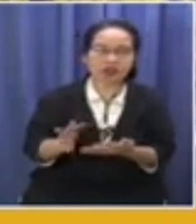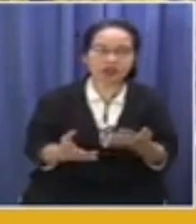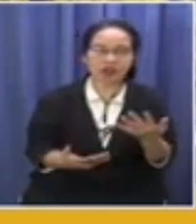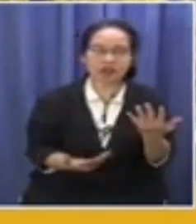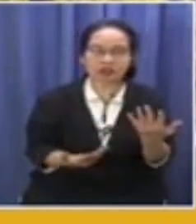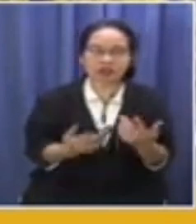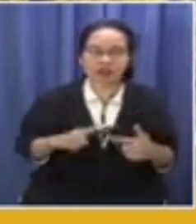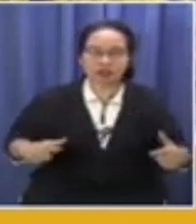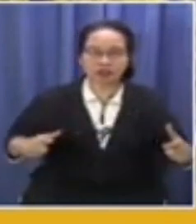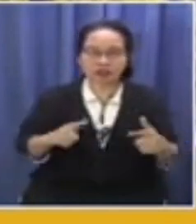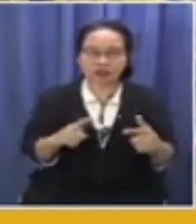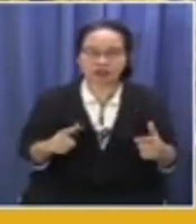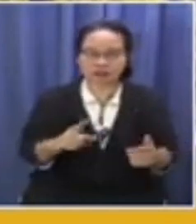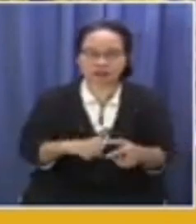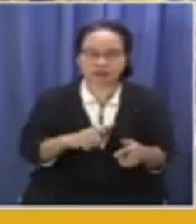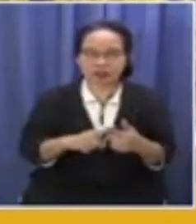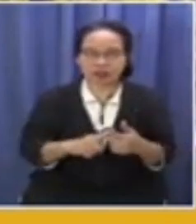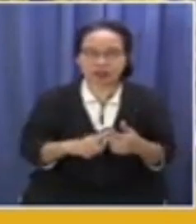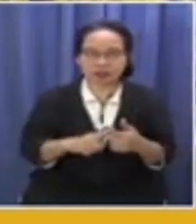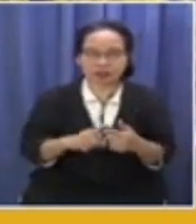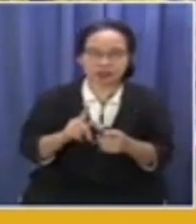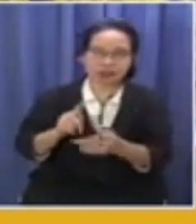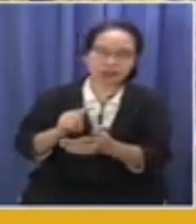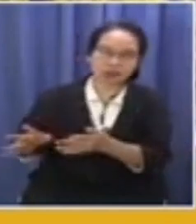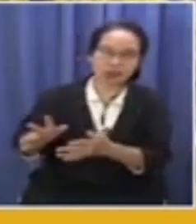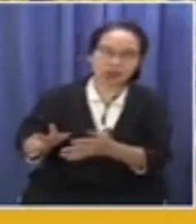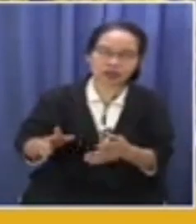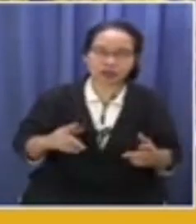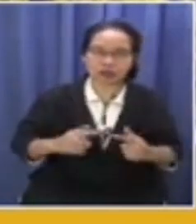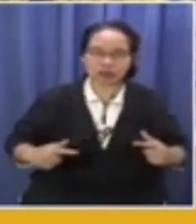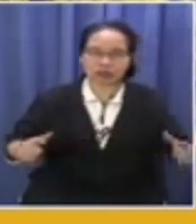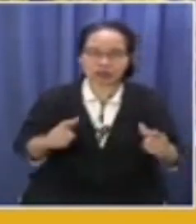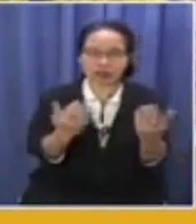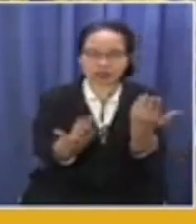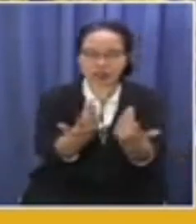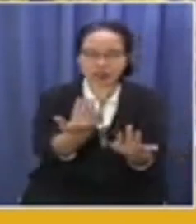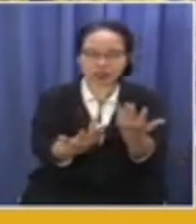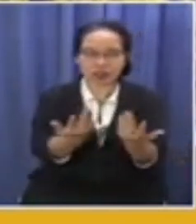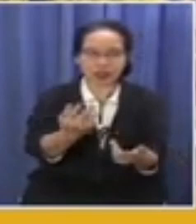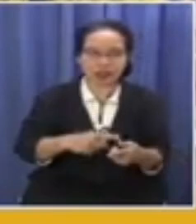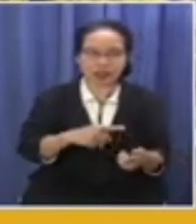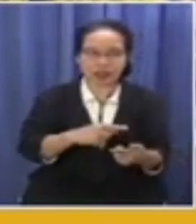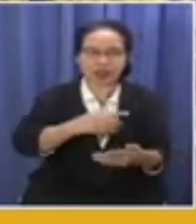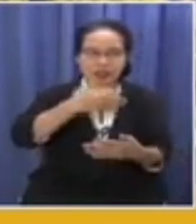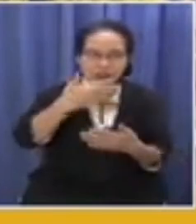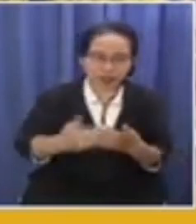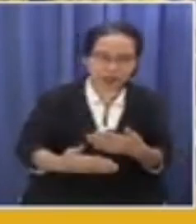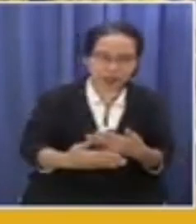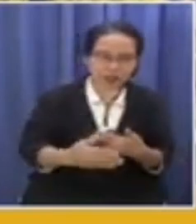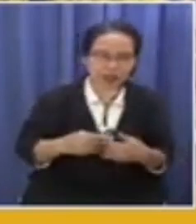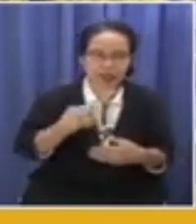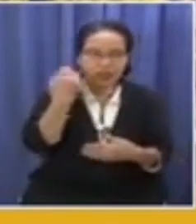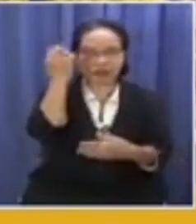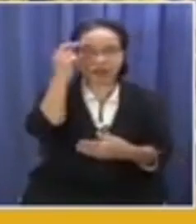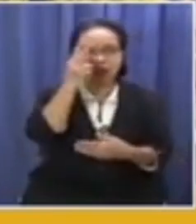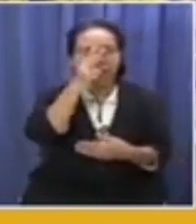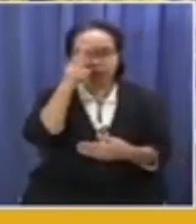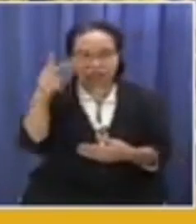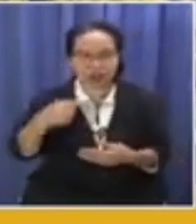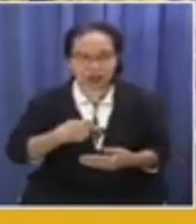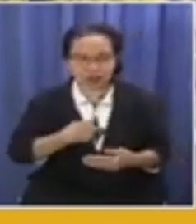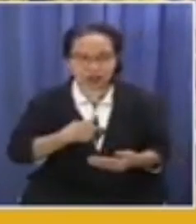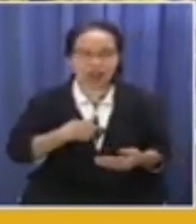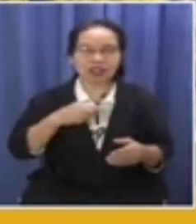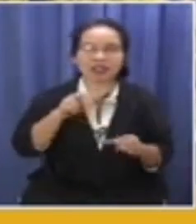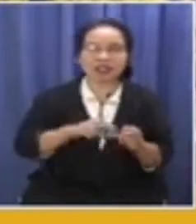dagat-dagatang apoy e then nakabulig na sila tapos ang susunod sabi ni Juan Nakakita ako